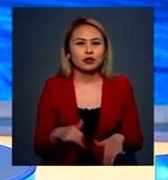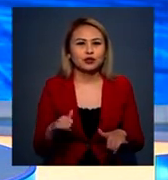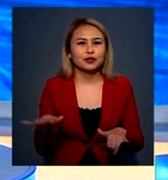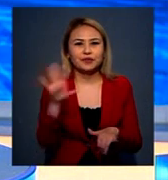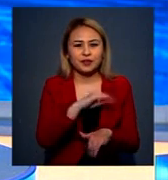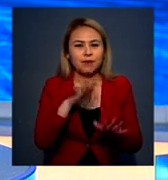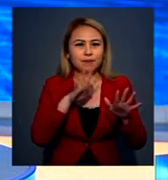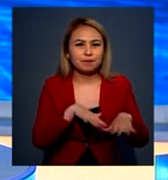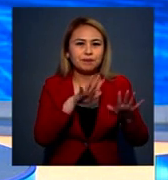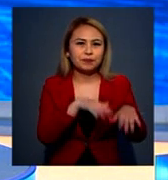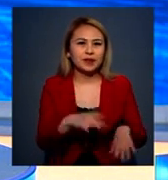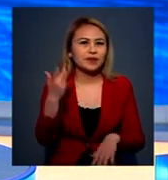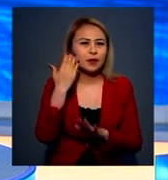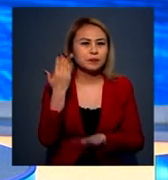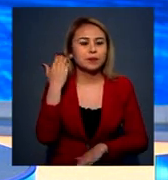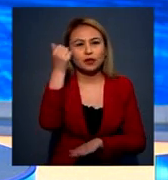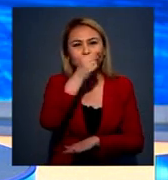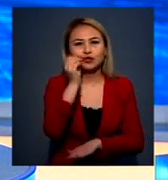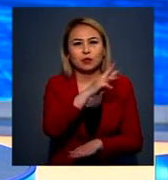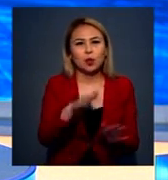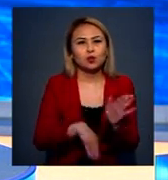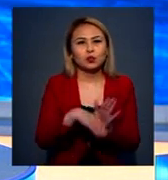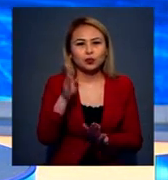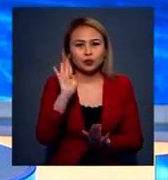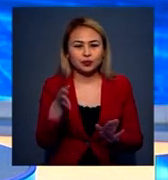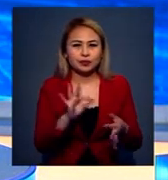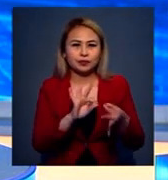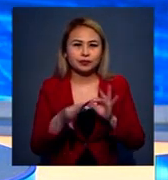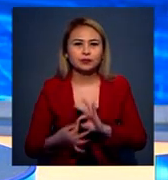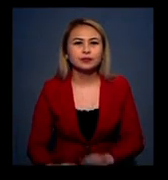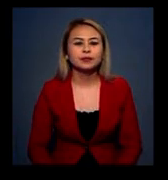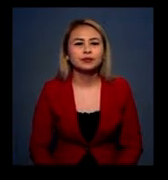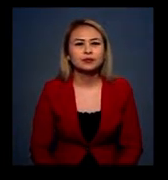Бірақ биылғы парад бұрынғыдан өзгерек өтпек. Осы елдегі тілшіміз тарқатсын.